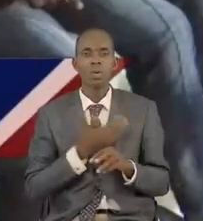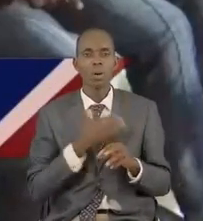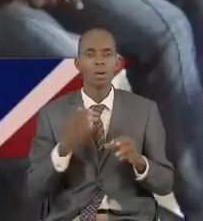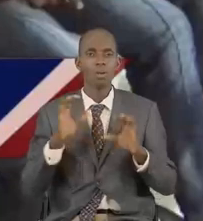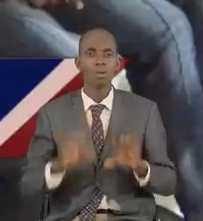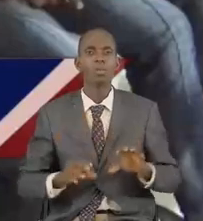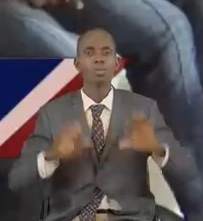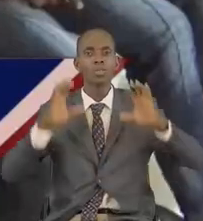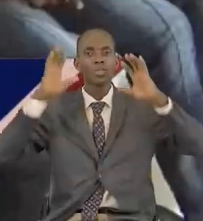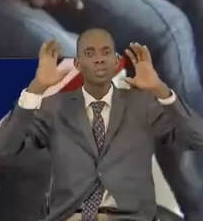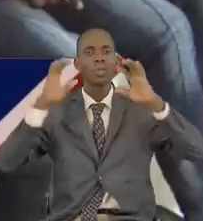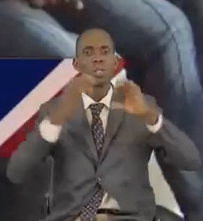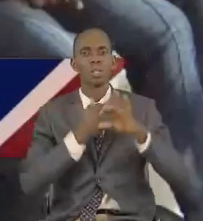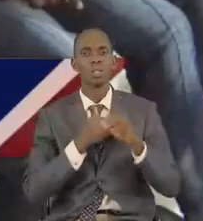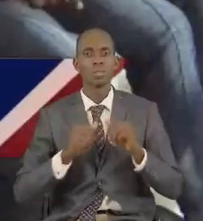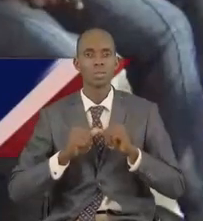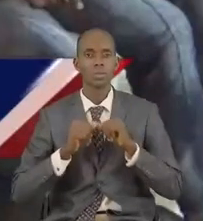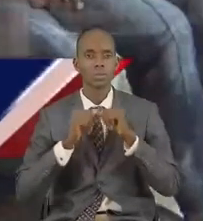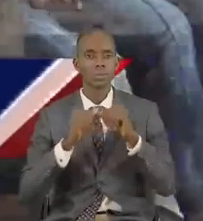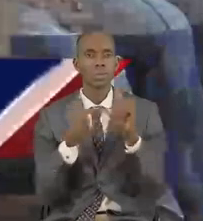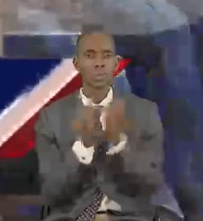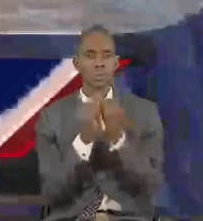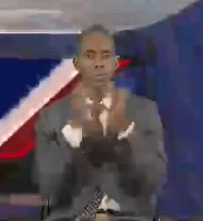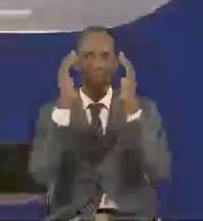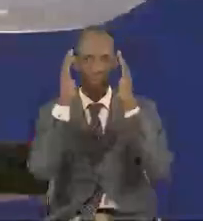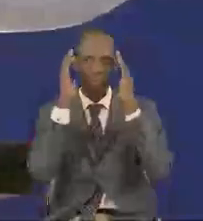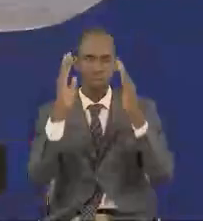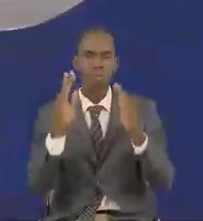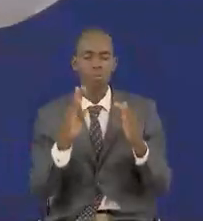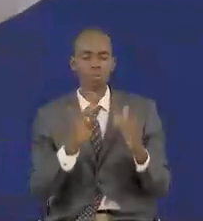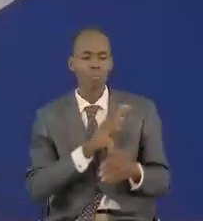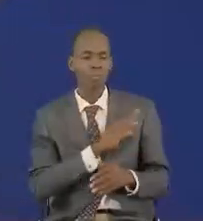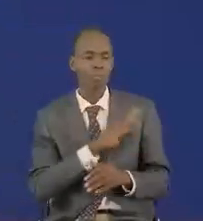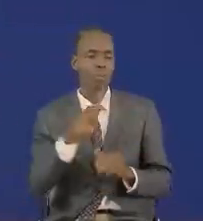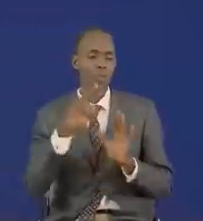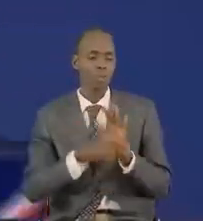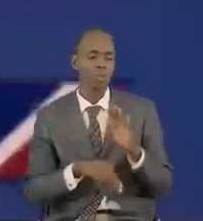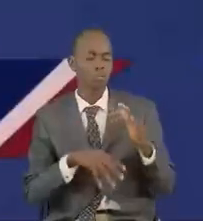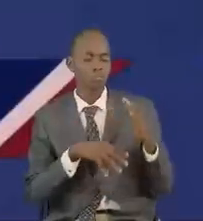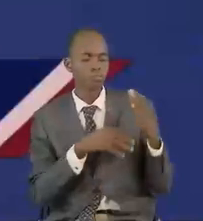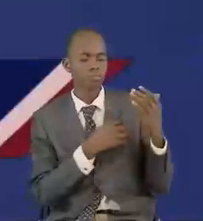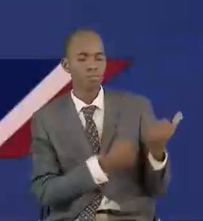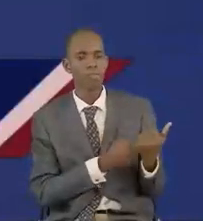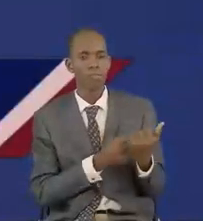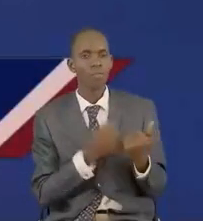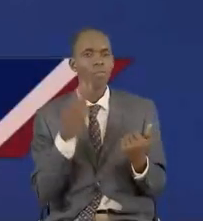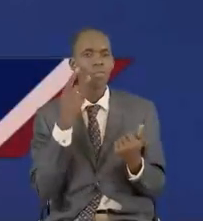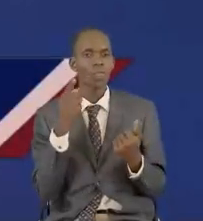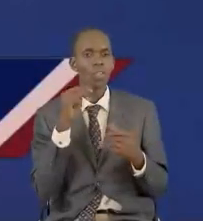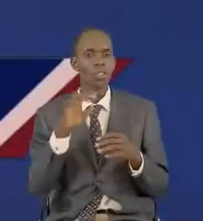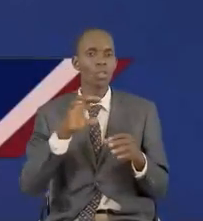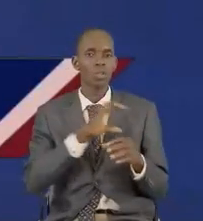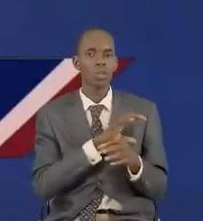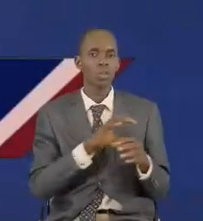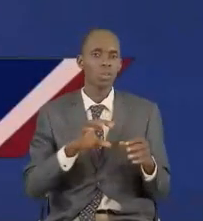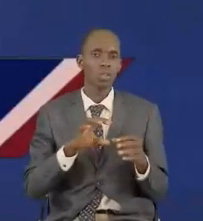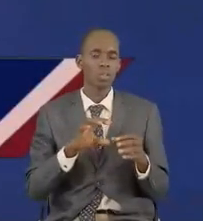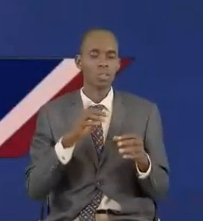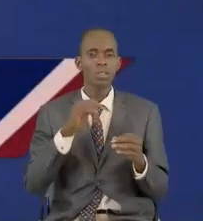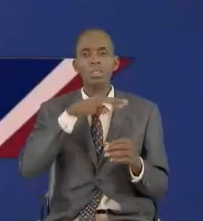une audace focalisée numéro 1 ici c'est la corruption et la condamnation